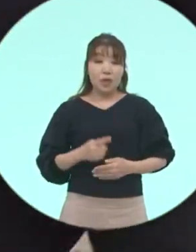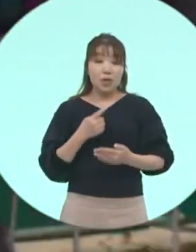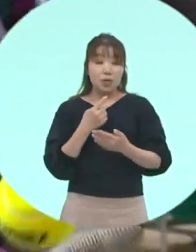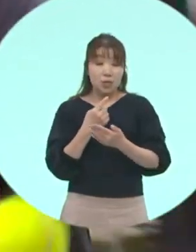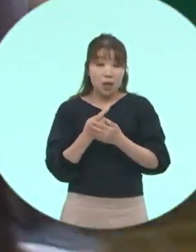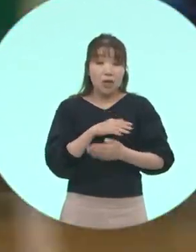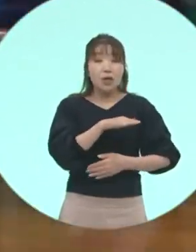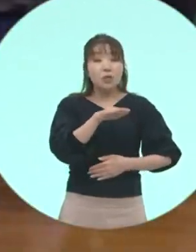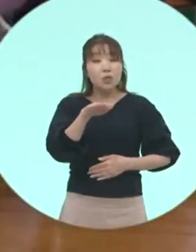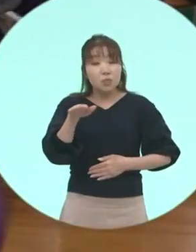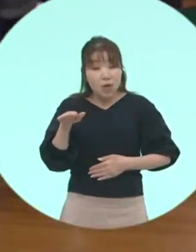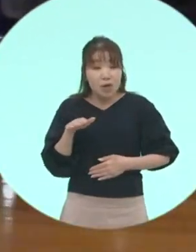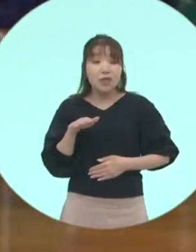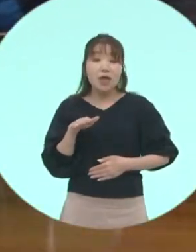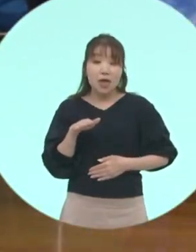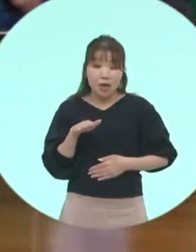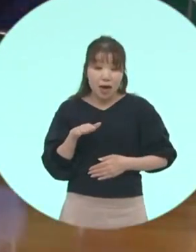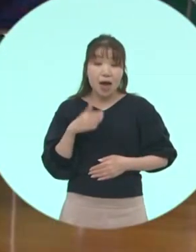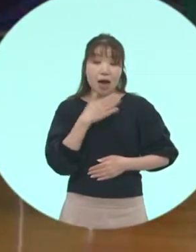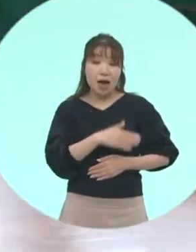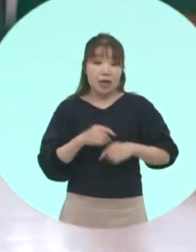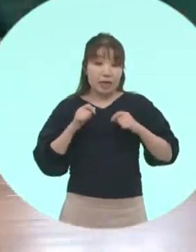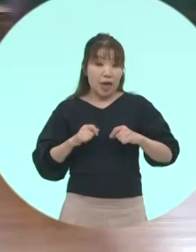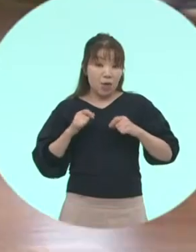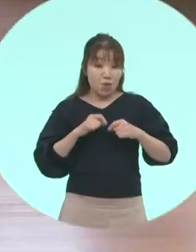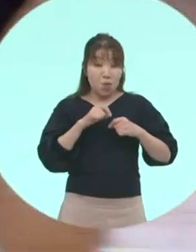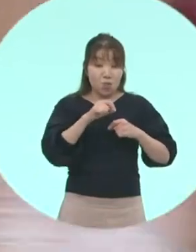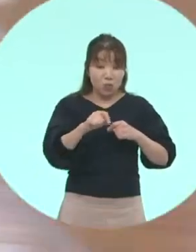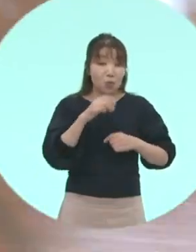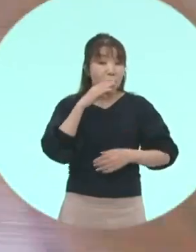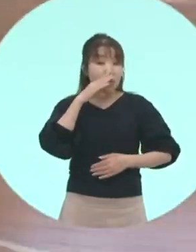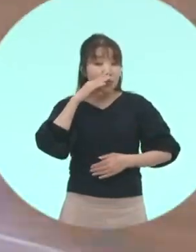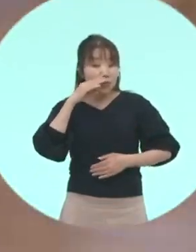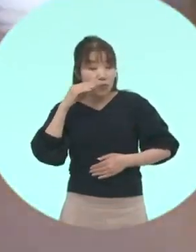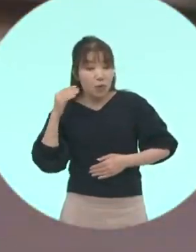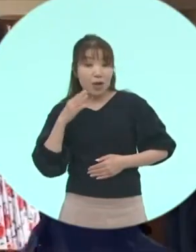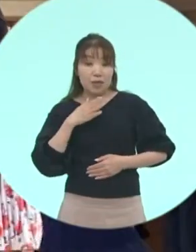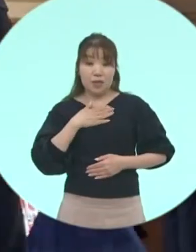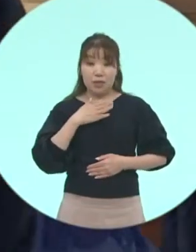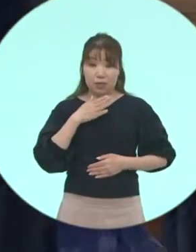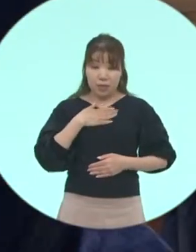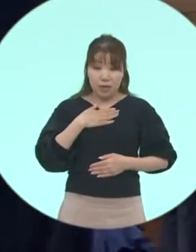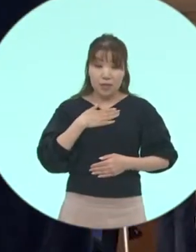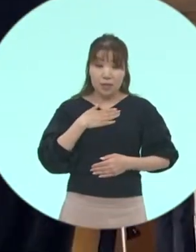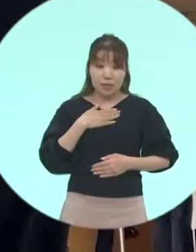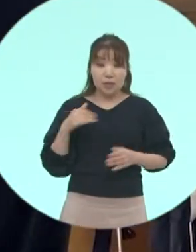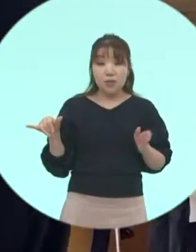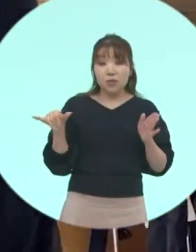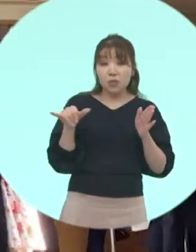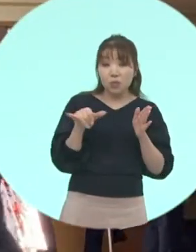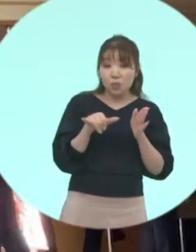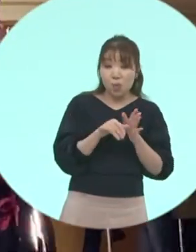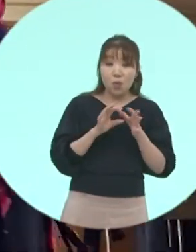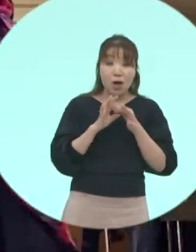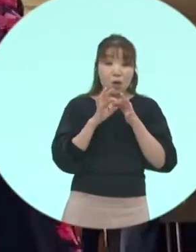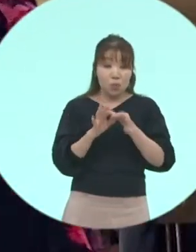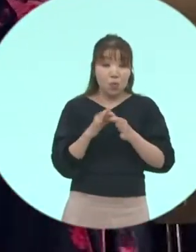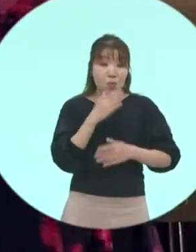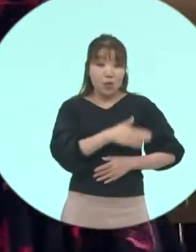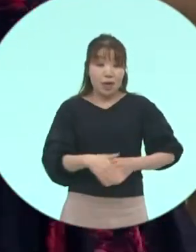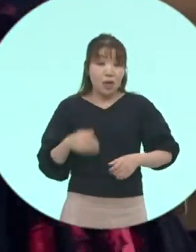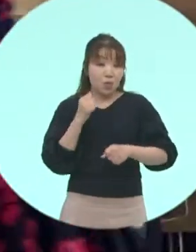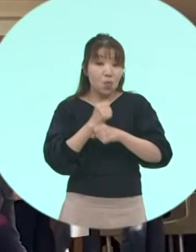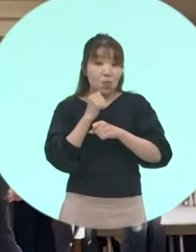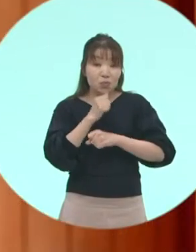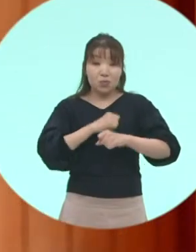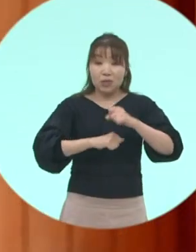参加するすべての人々が健康長寿の素晴らしさを実感し、生涯を通じての健康づくりに取